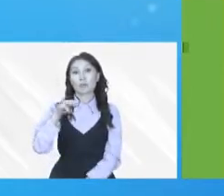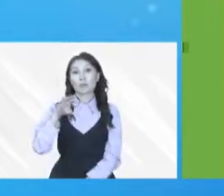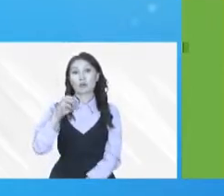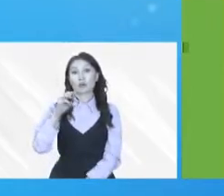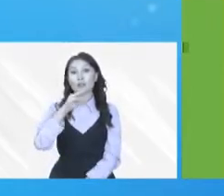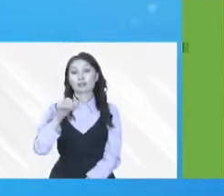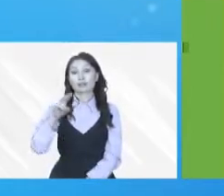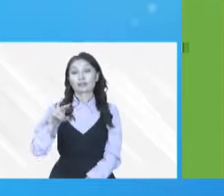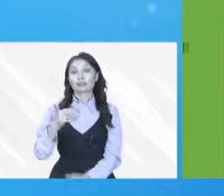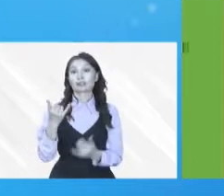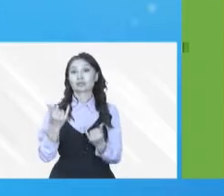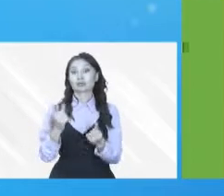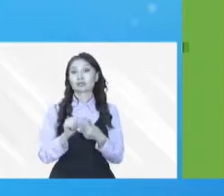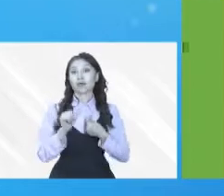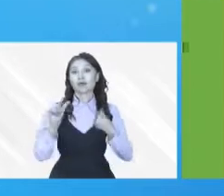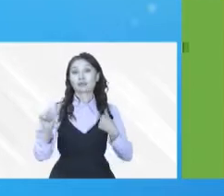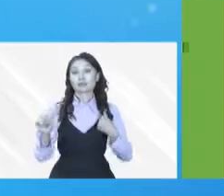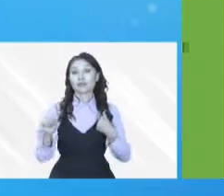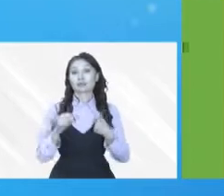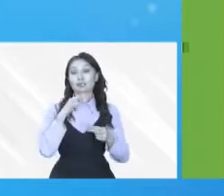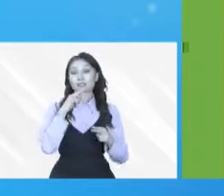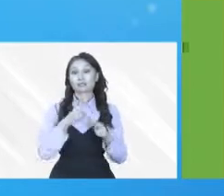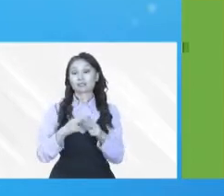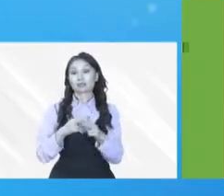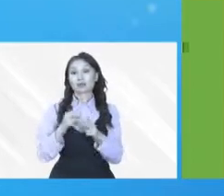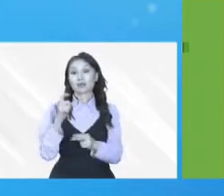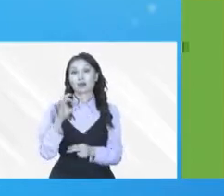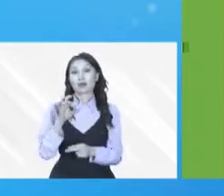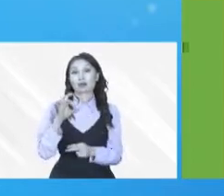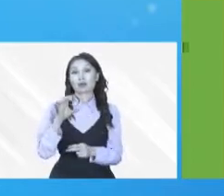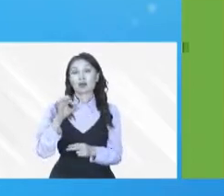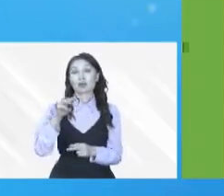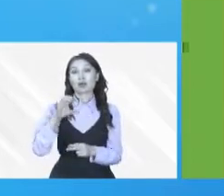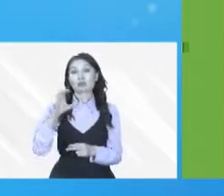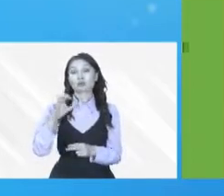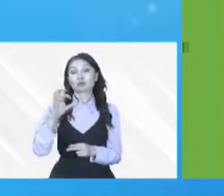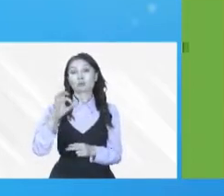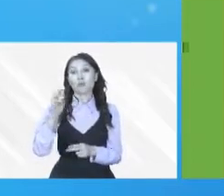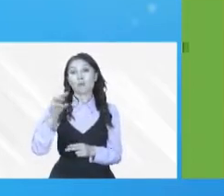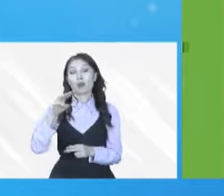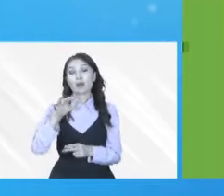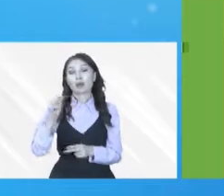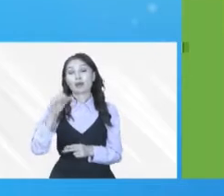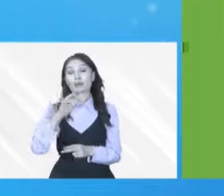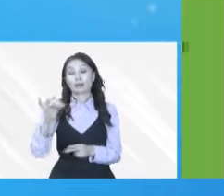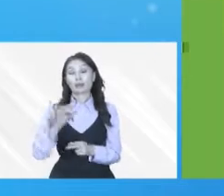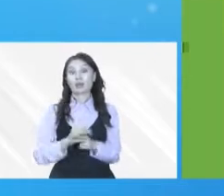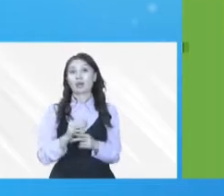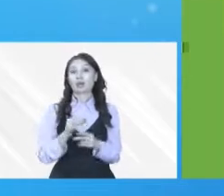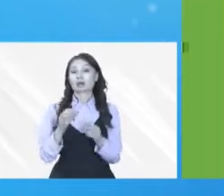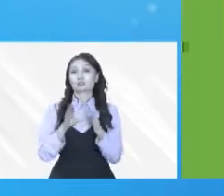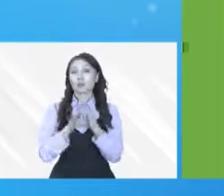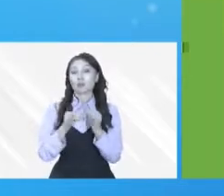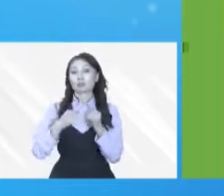которые становятся теперь отдельными сестринскими хромосомами. С помощью нити веретена